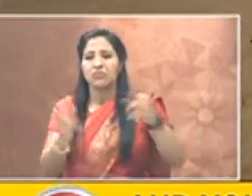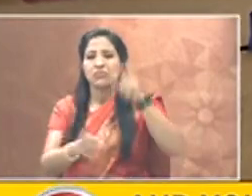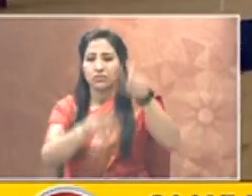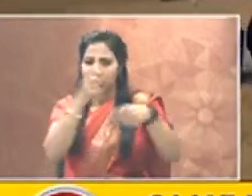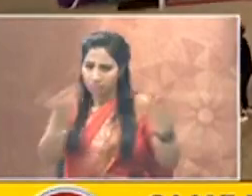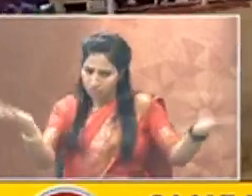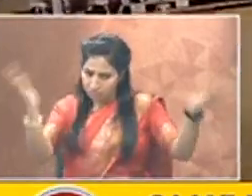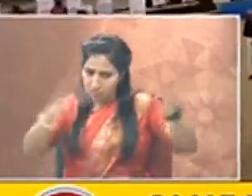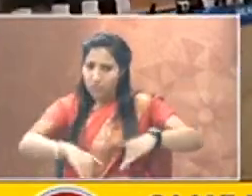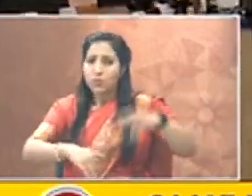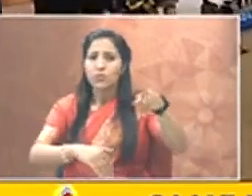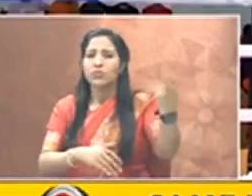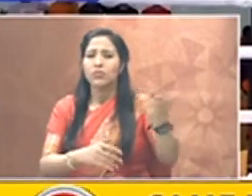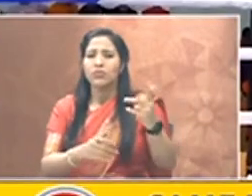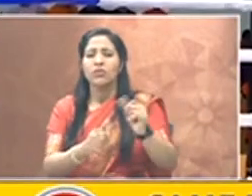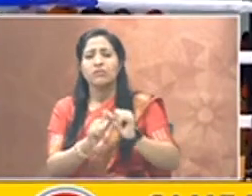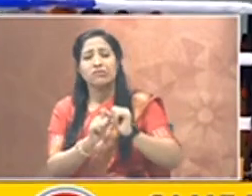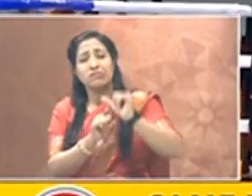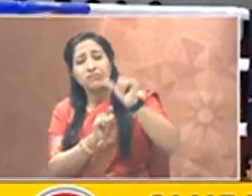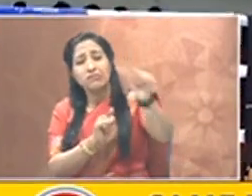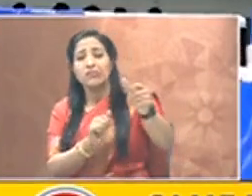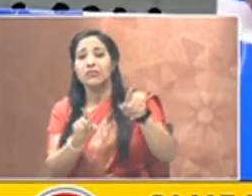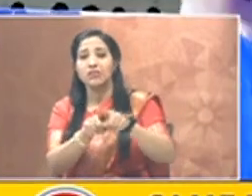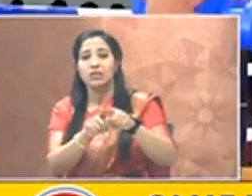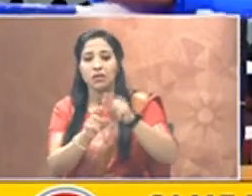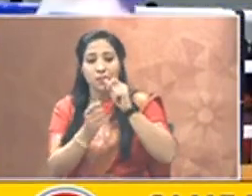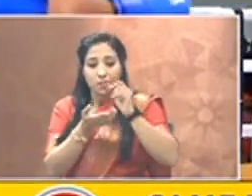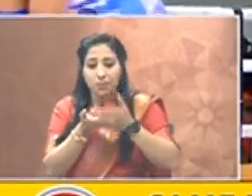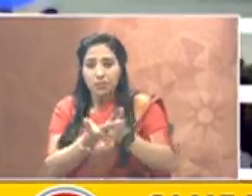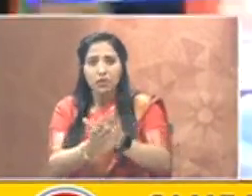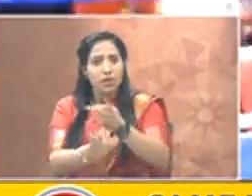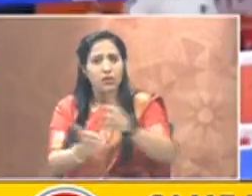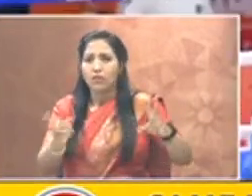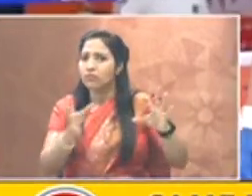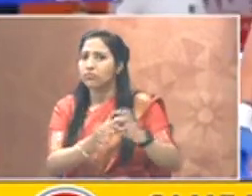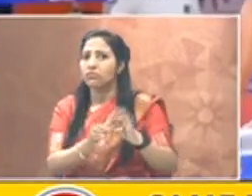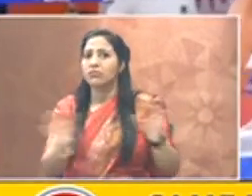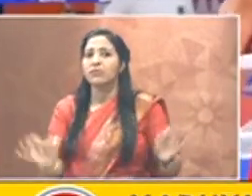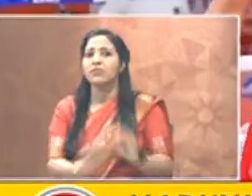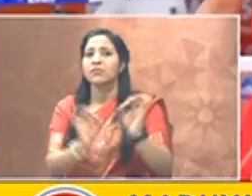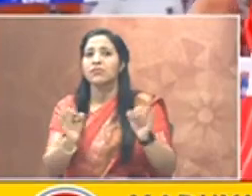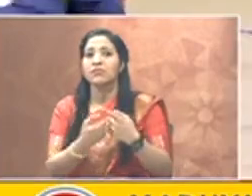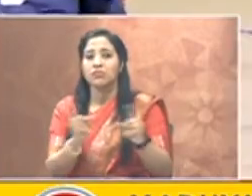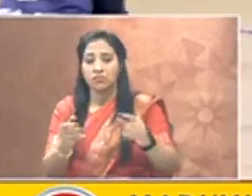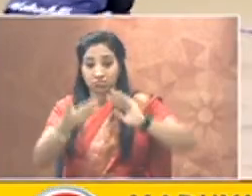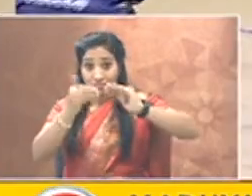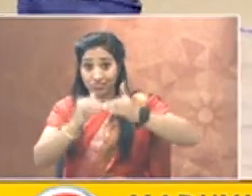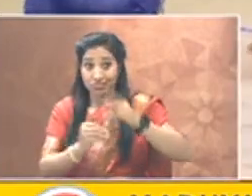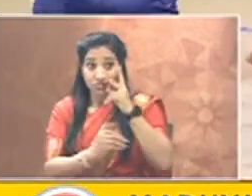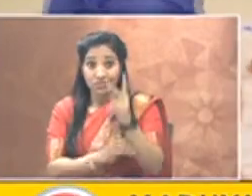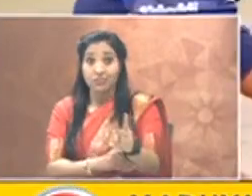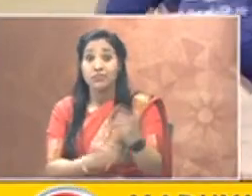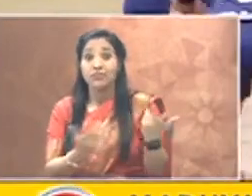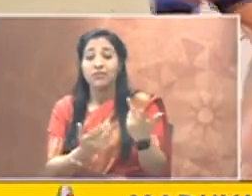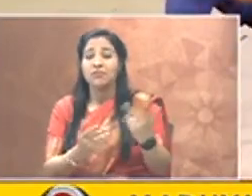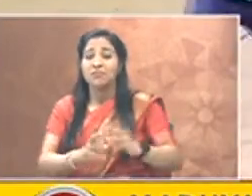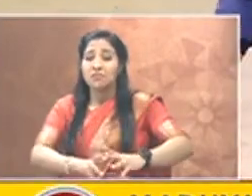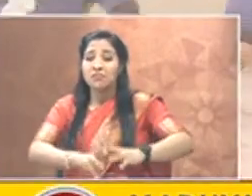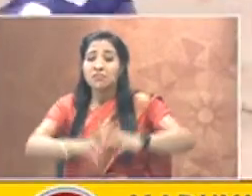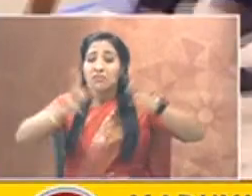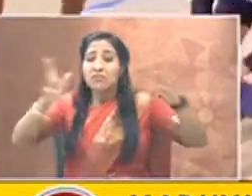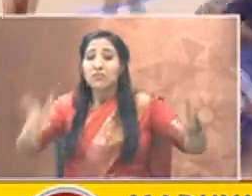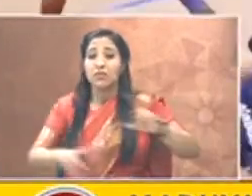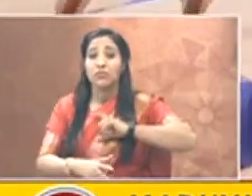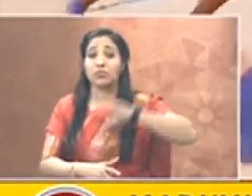आए जिनका दूर दूर तक समंदर से कोई नाता नहीं है। इस टूर्नामेंट में सबसे